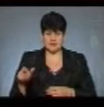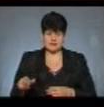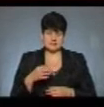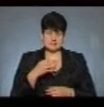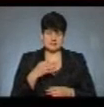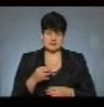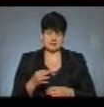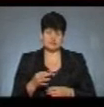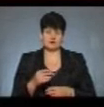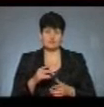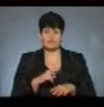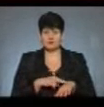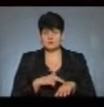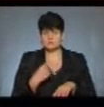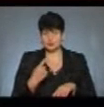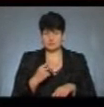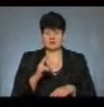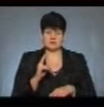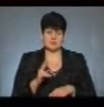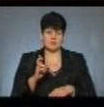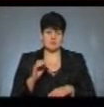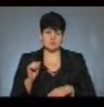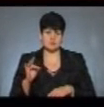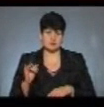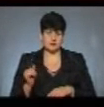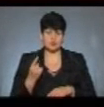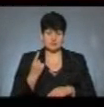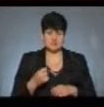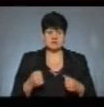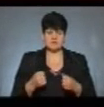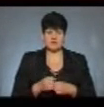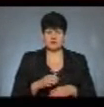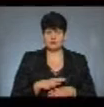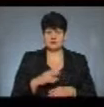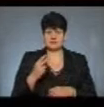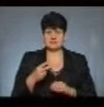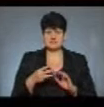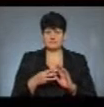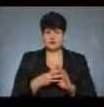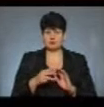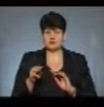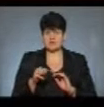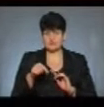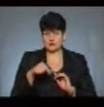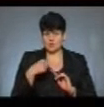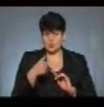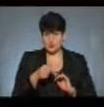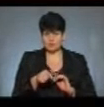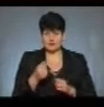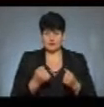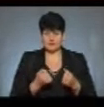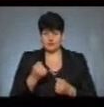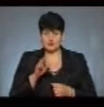повідомила речниця патрульної поліції області Катерина Басалига. Одна з цих аварій була 28 травня цього року. Тоді